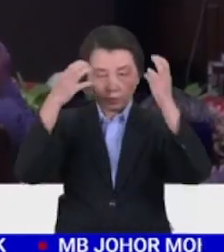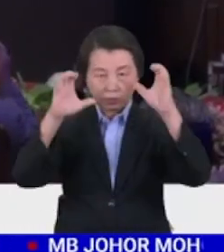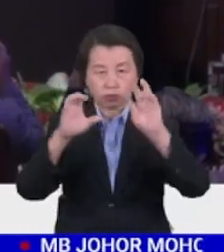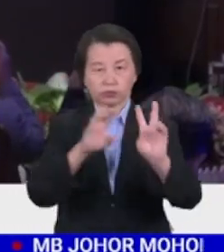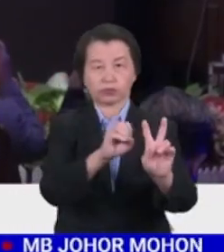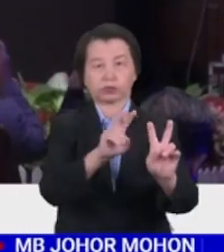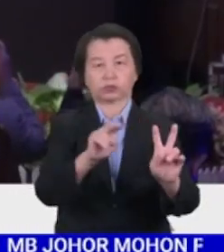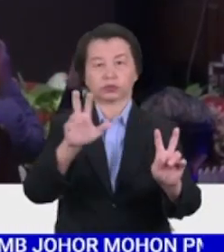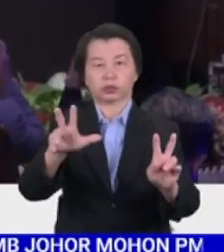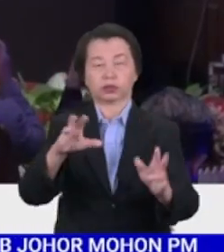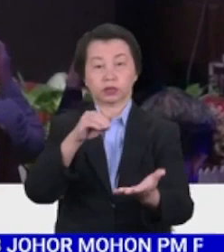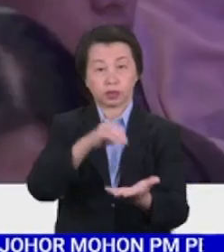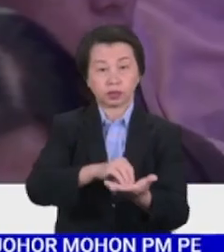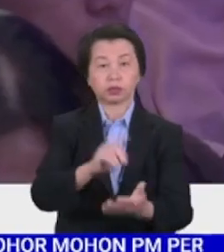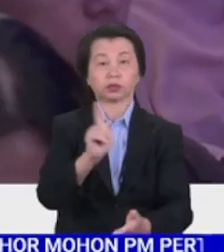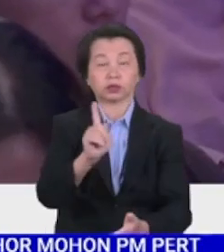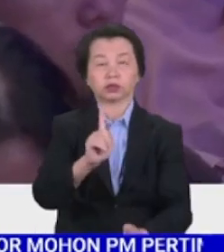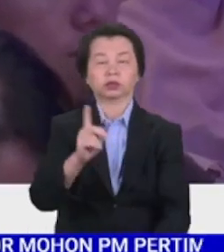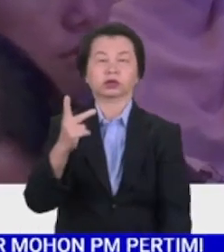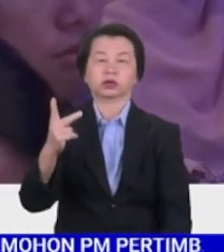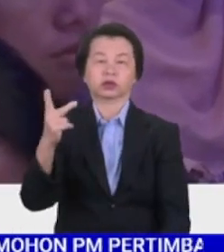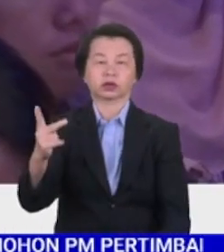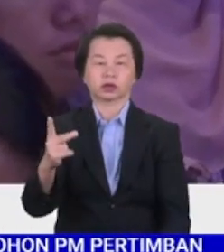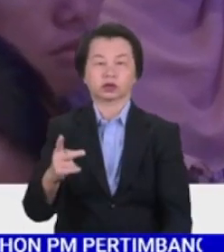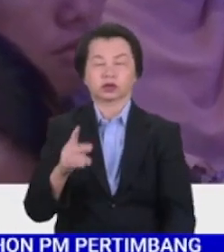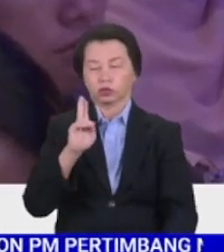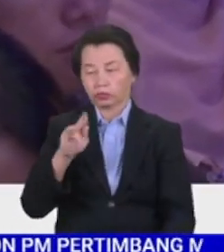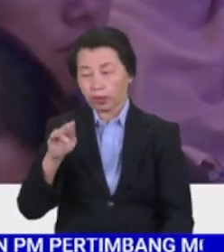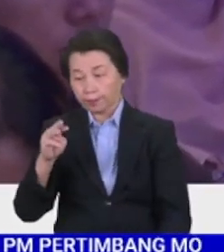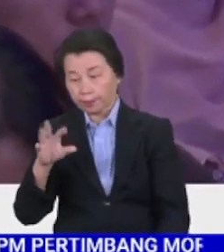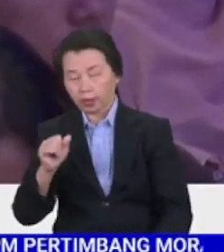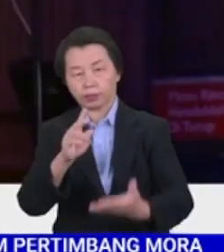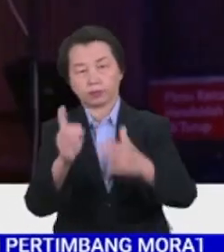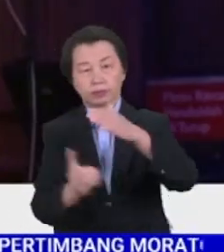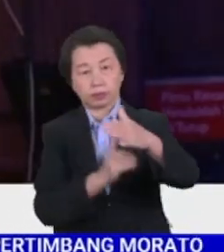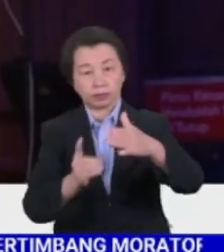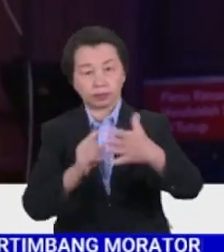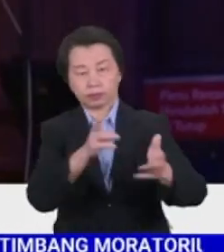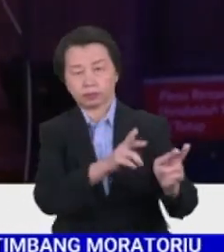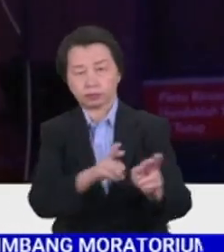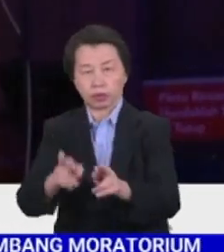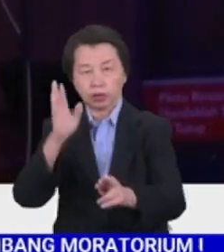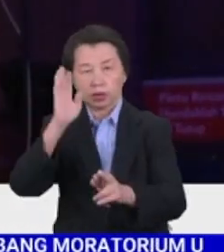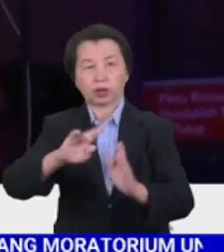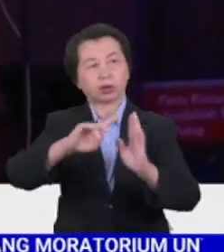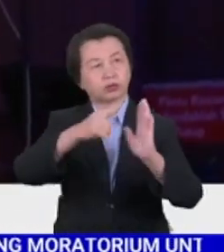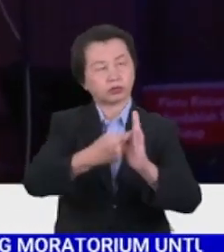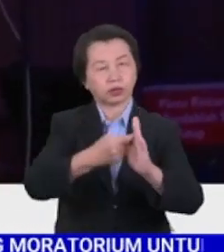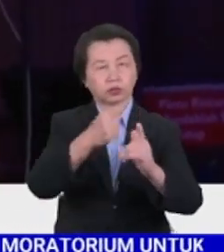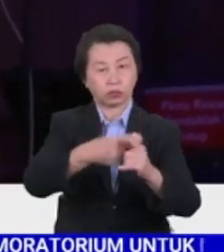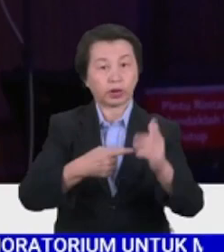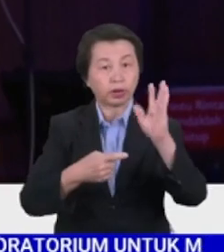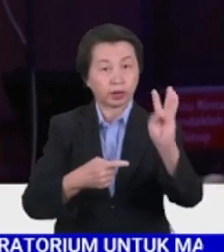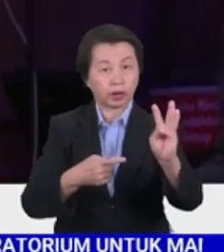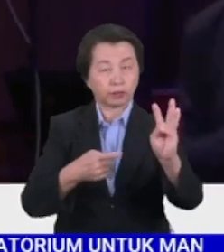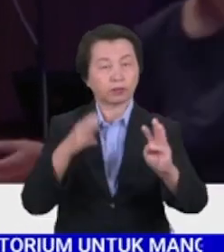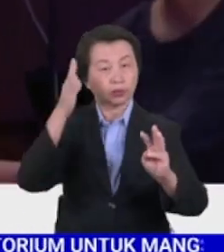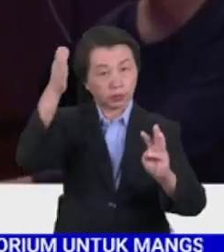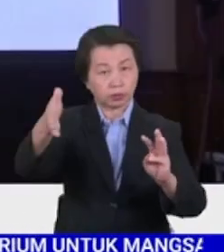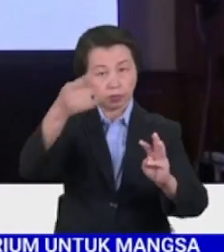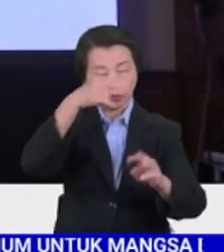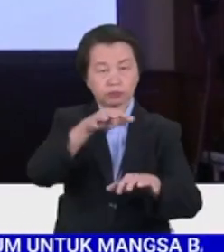di Kota Kinabalu. UMS turut merangka dasar perundingan dijangka dilancarkan selewat-lewatnya Jun depan